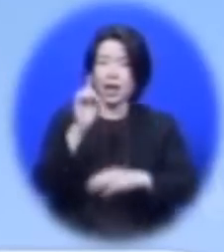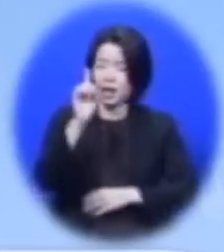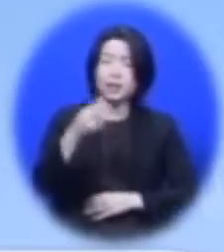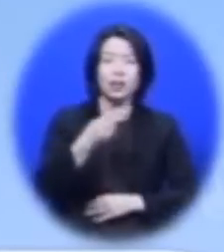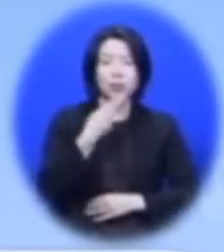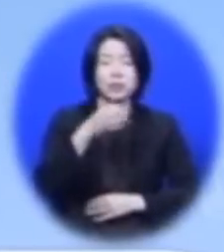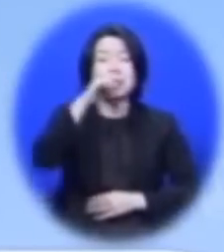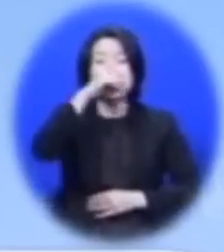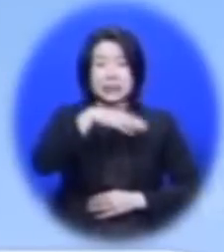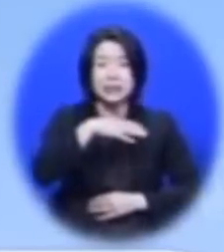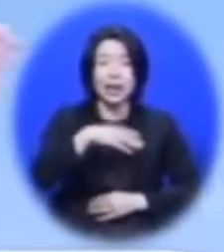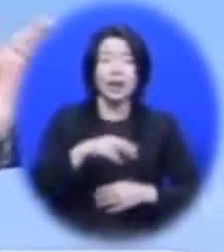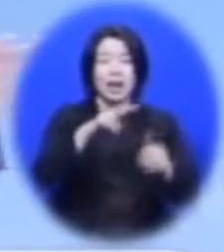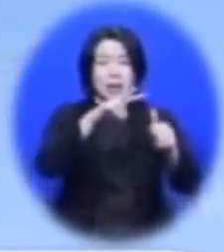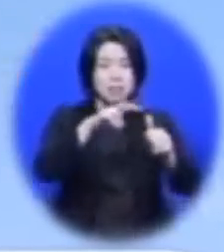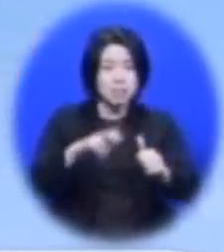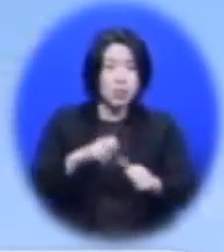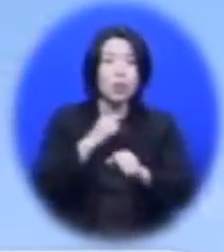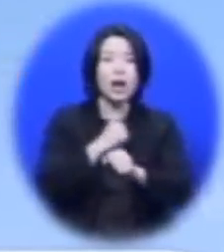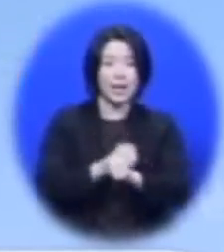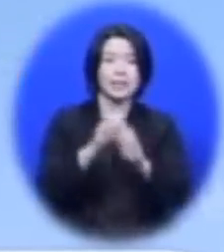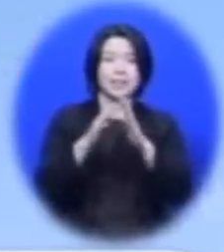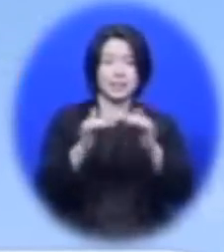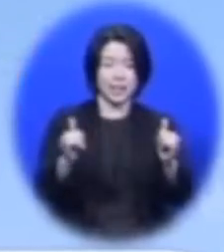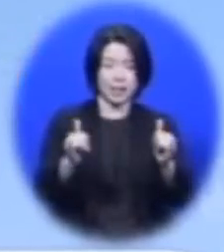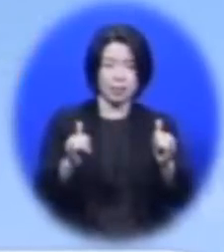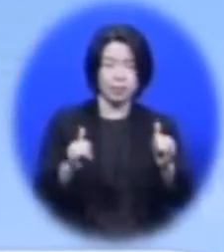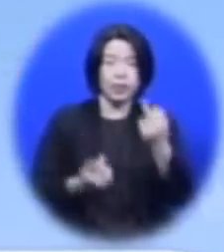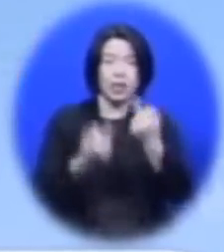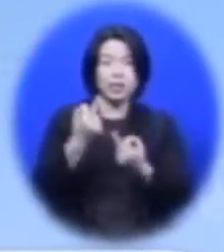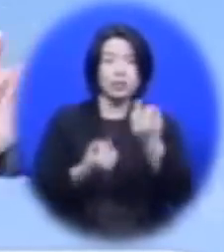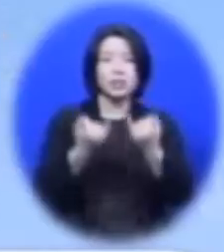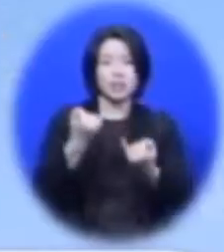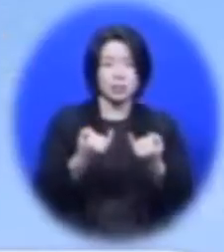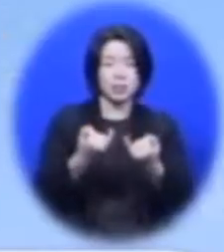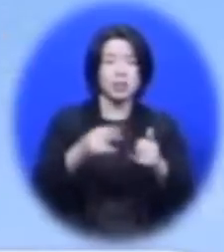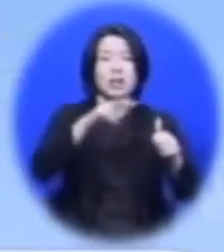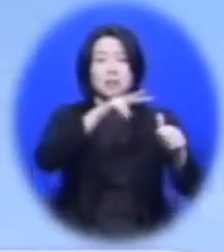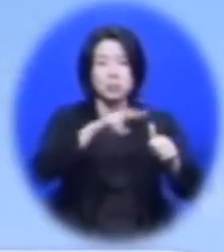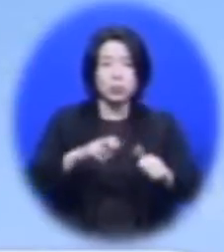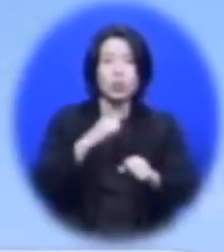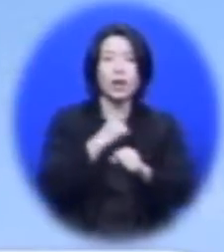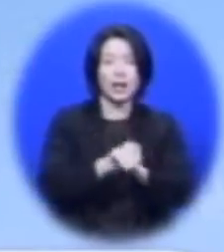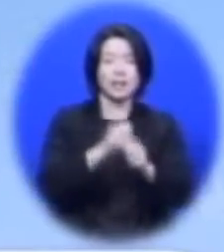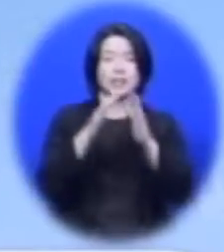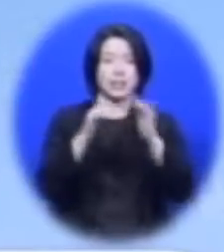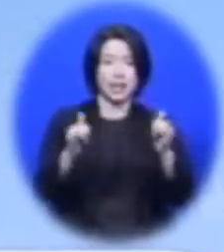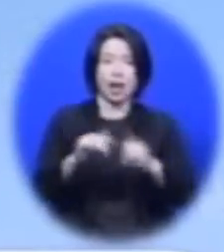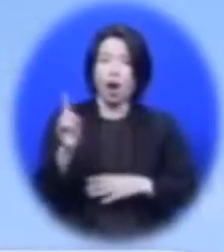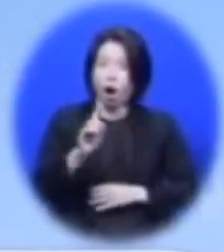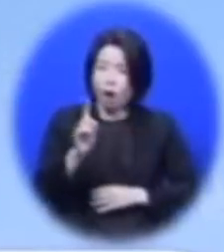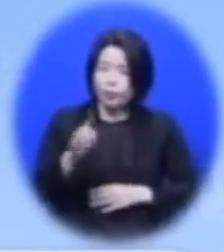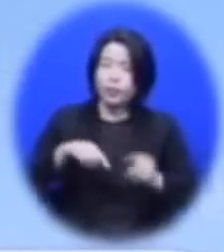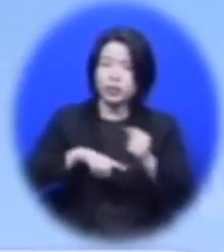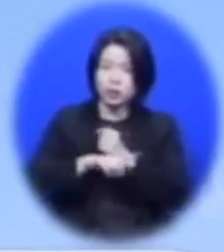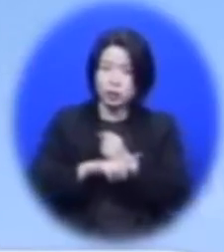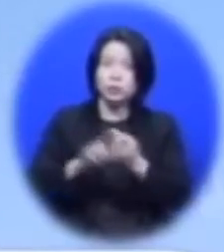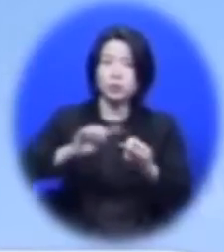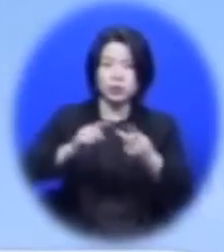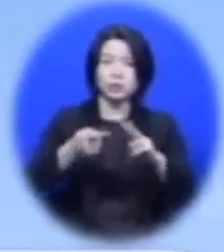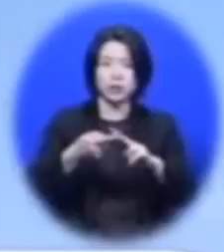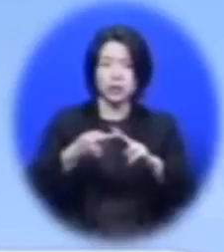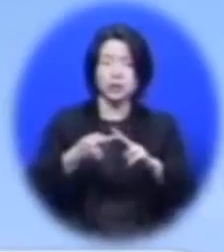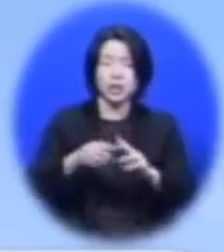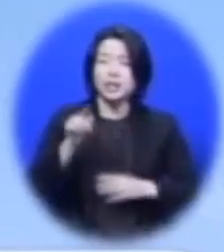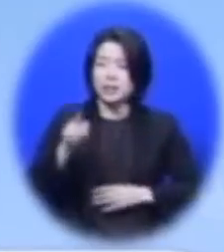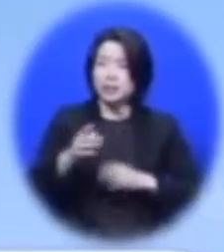그저 미워하는 사람이라고 그랬어요. 형제 자매를 미워하는 자. 어떤 이유든지 간에